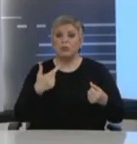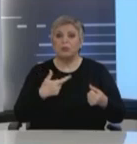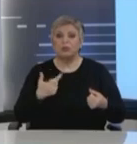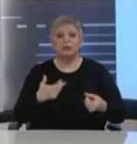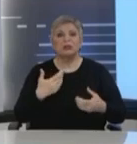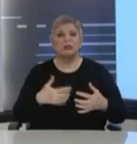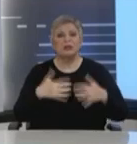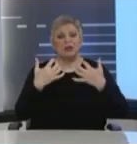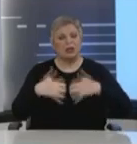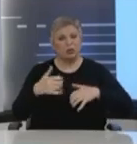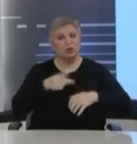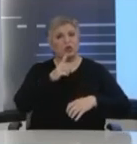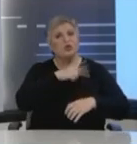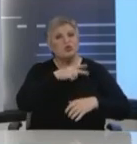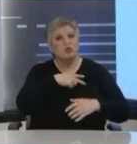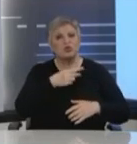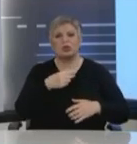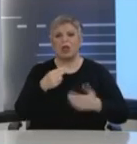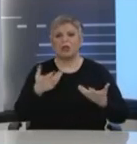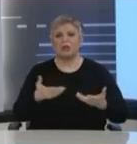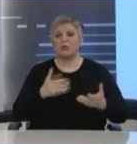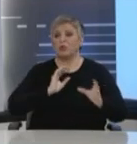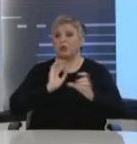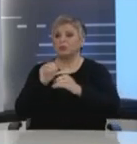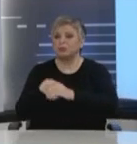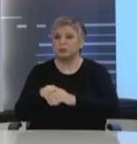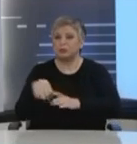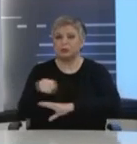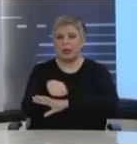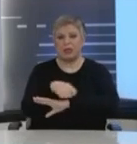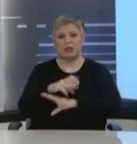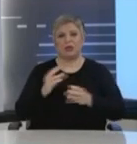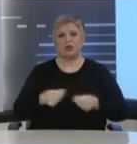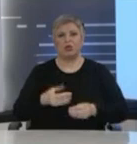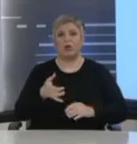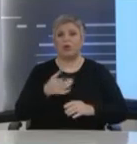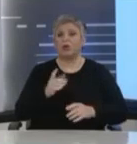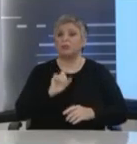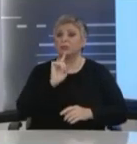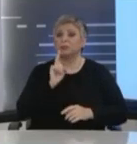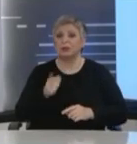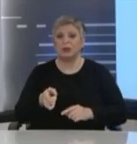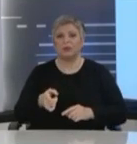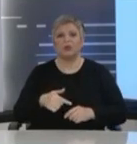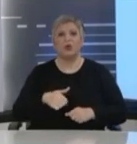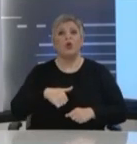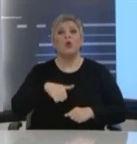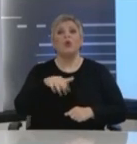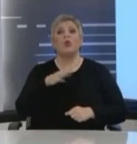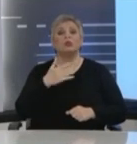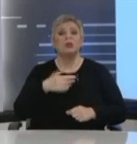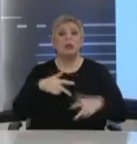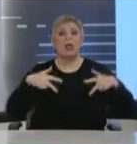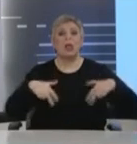θεσμών. Χωρίς παρεμβάσεις στη δικαιοσύνη. Χωρίς υποδείξεις. Χωρίς την αντισυνταγματική εμπλοκή